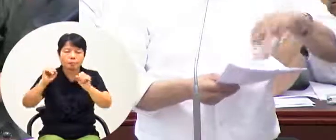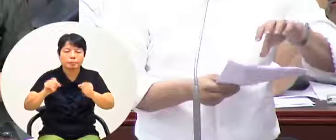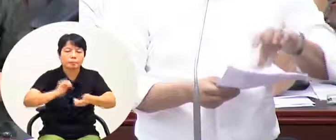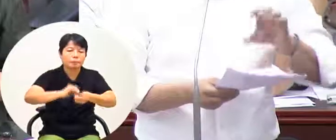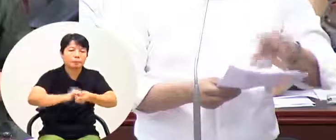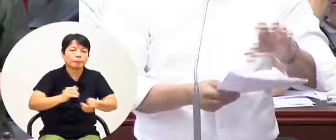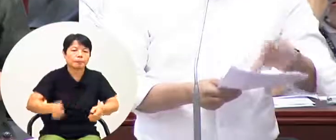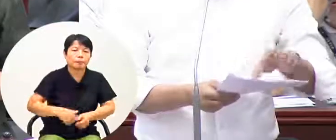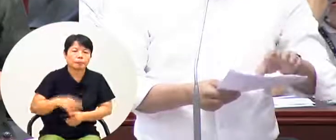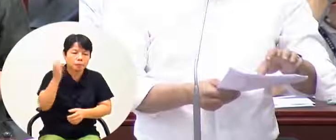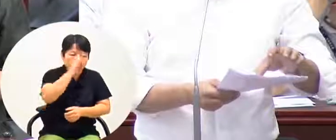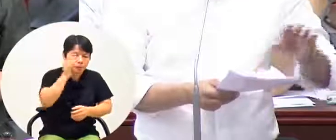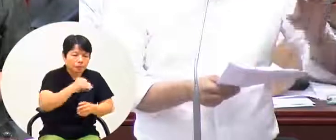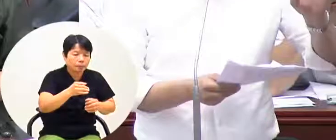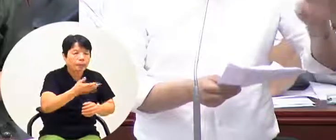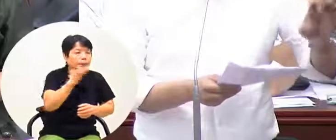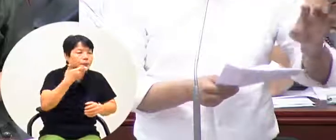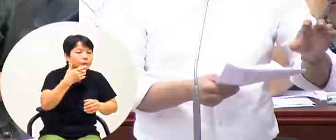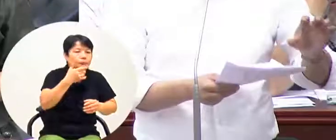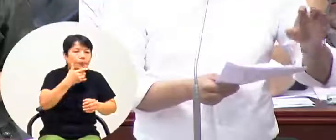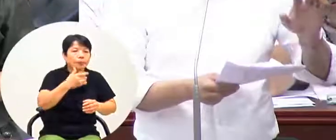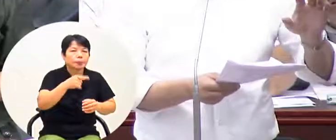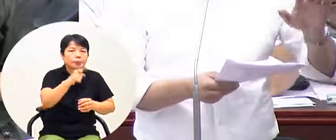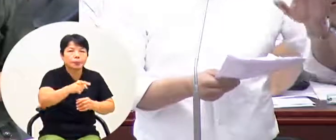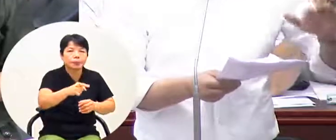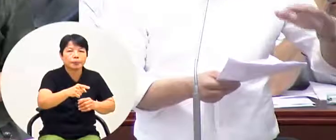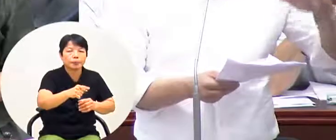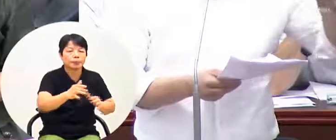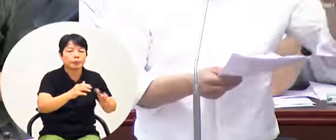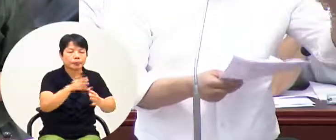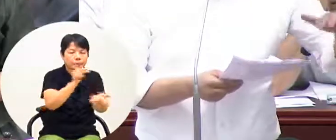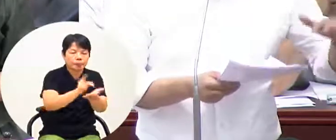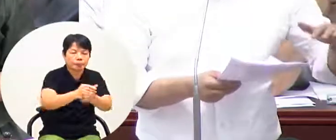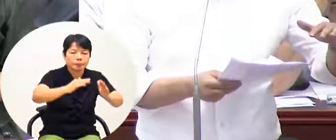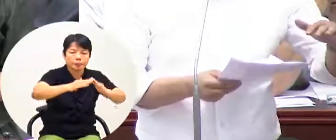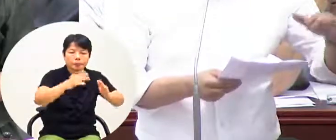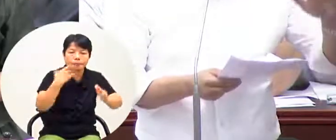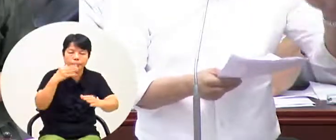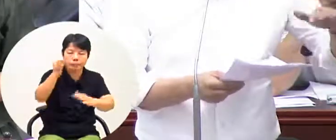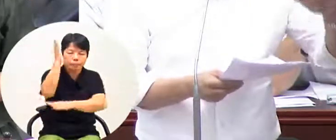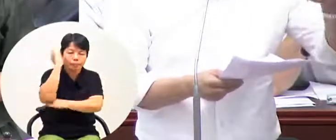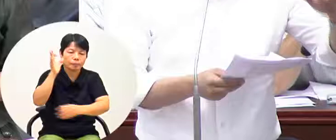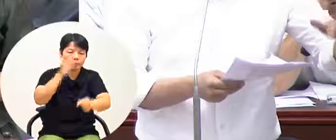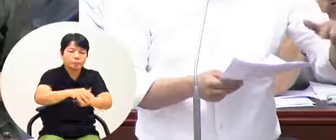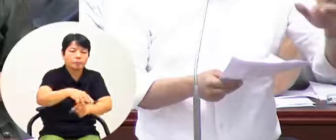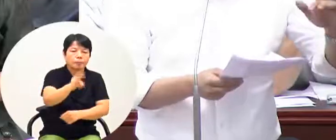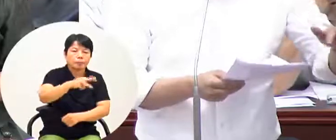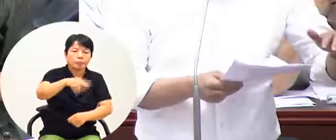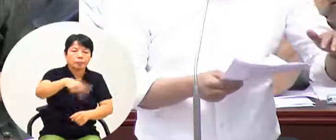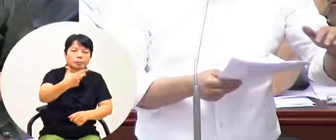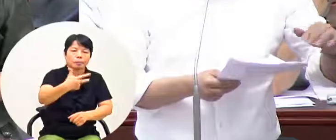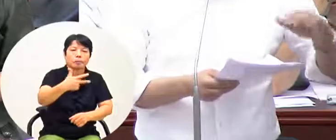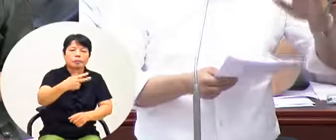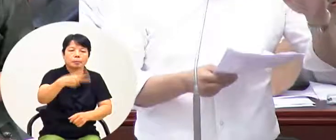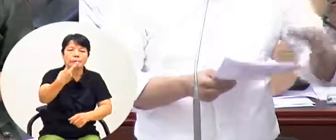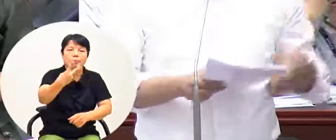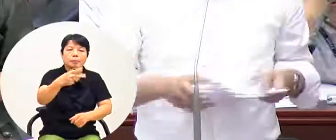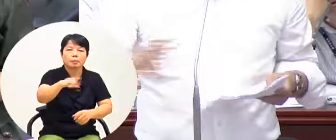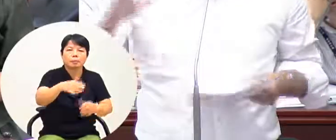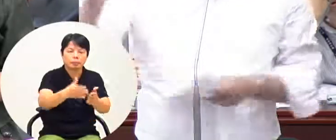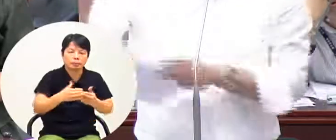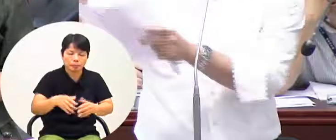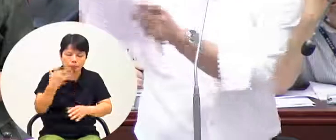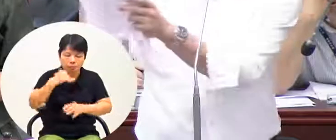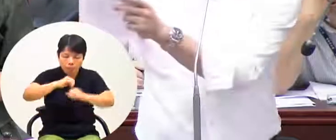对，这个是租金补贴的部分。那现在这租金补贴，就是我们也去探寻一步，再进一步去探寻他们的意愿，就是说，假